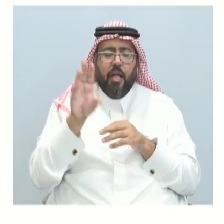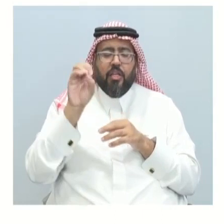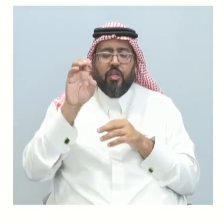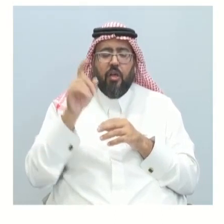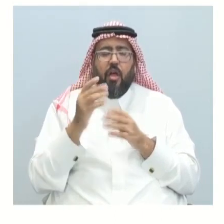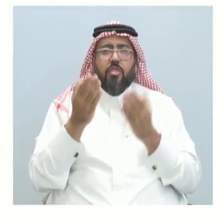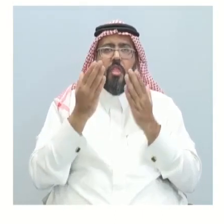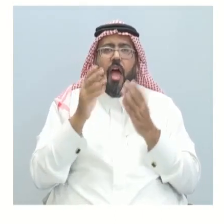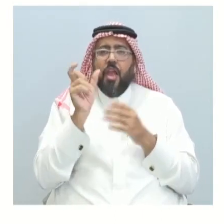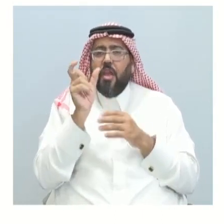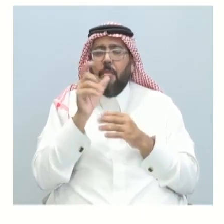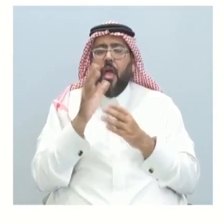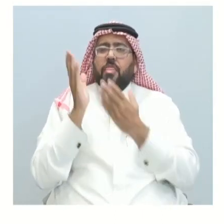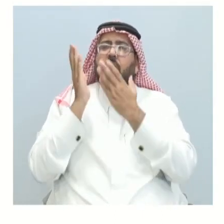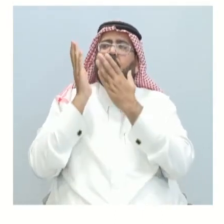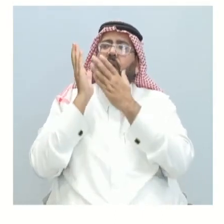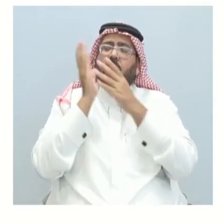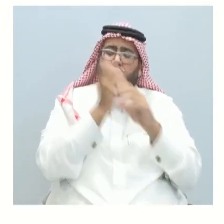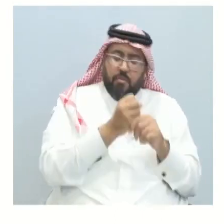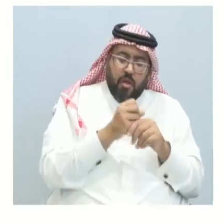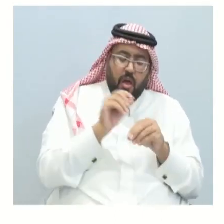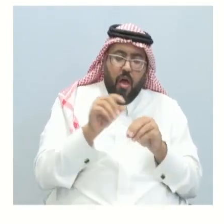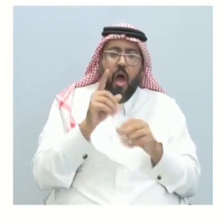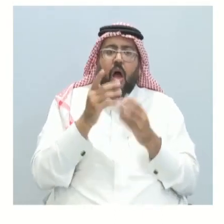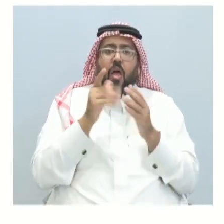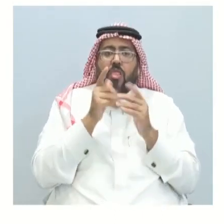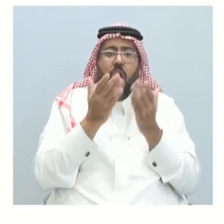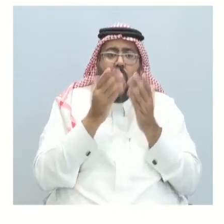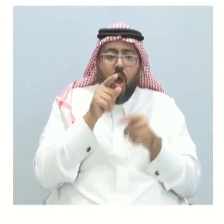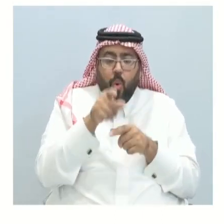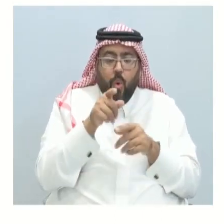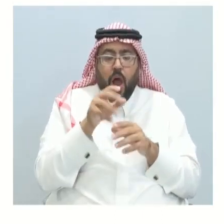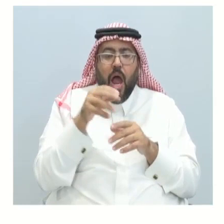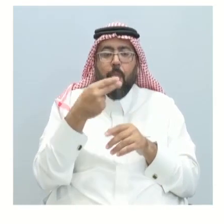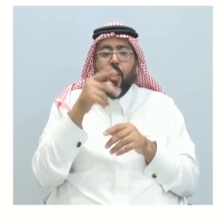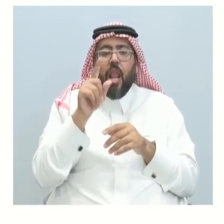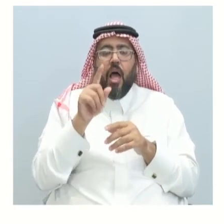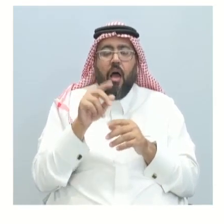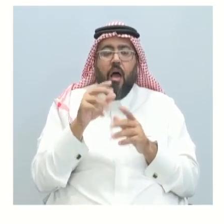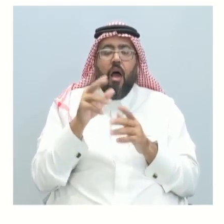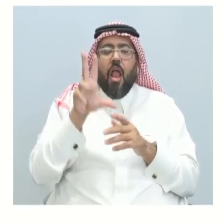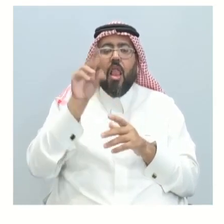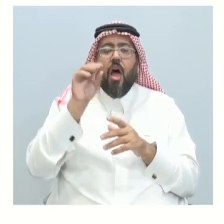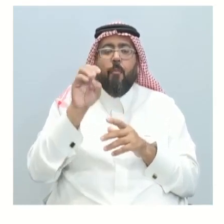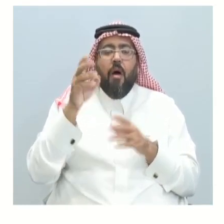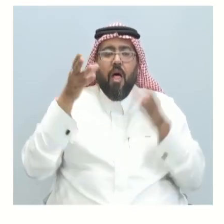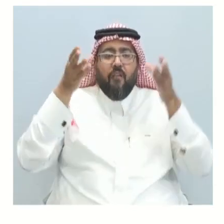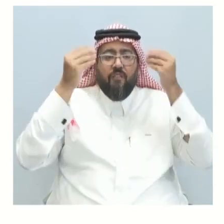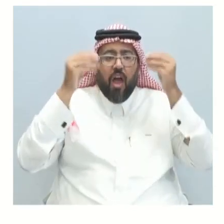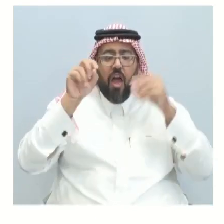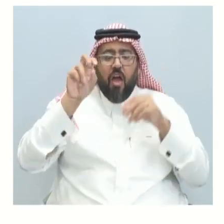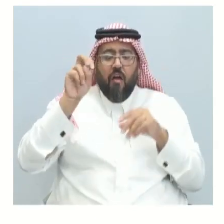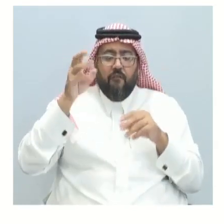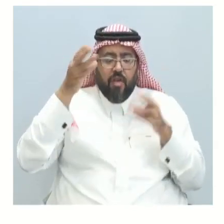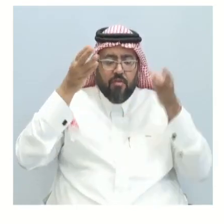الله عليه وسلم بقوله اللهم فقهه في الدين فكان يسمى البحر والحبر لسعه